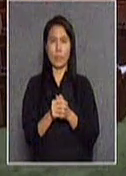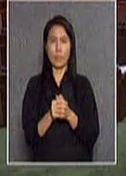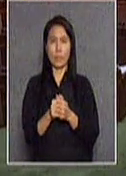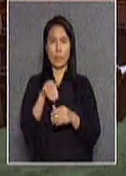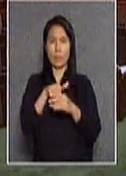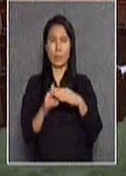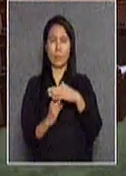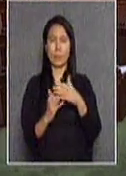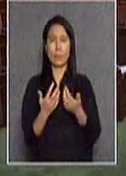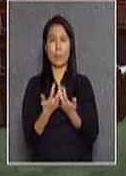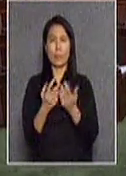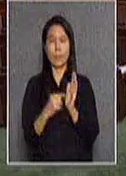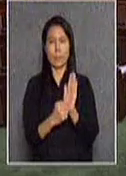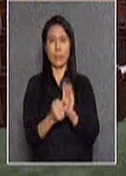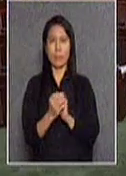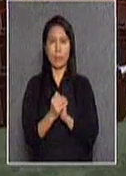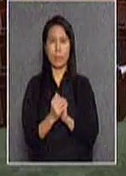停止表決，顯示結果。